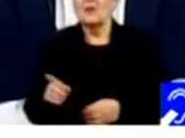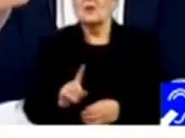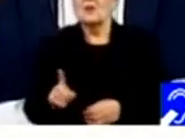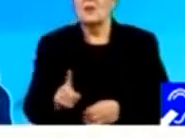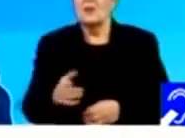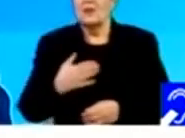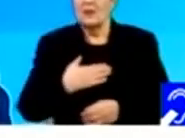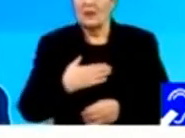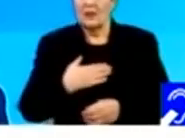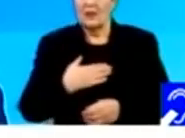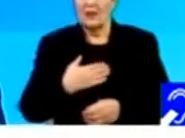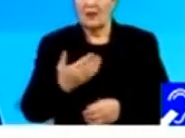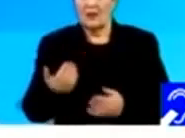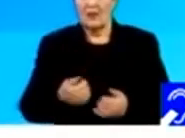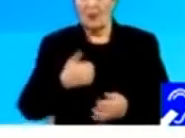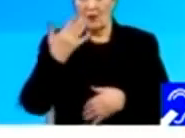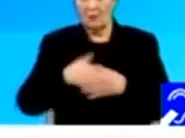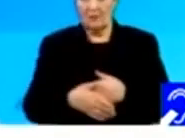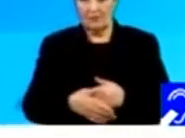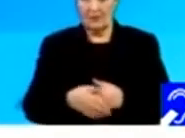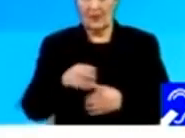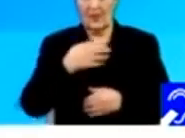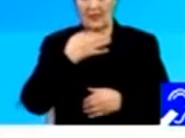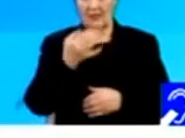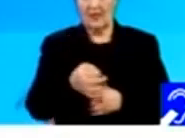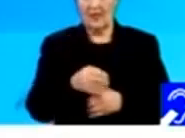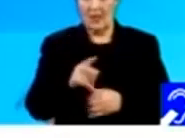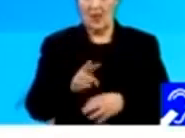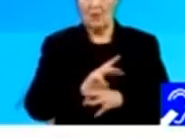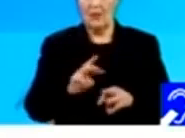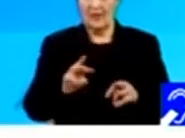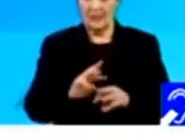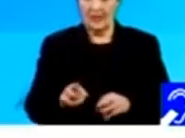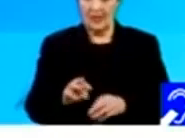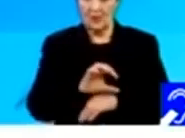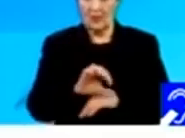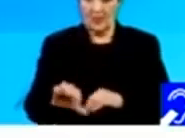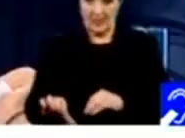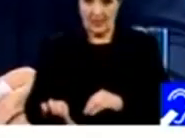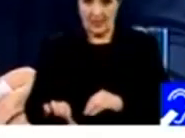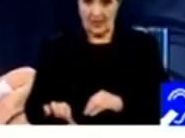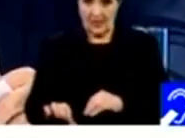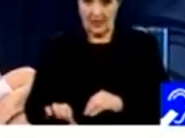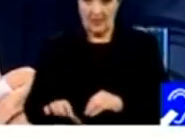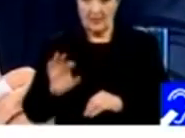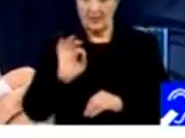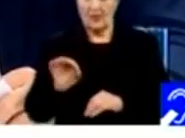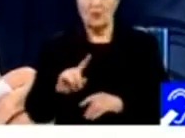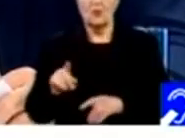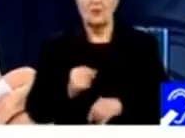ați instrumentat? Câte percheziții ați făcut la Ministerul de Interne în privința mafiei imobiliare? Zero.